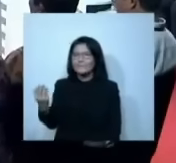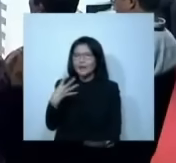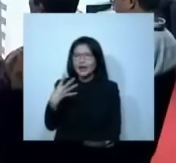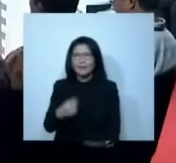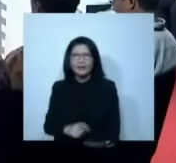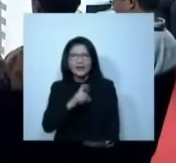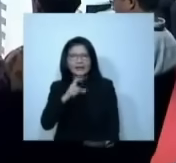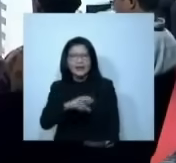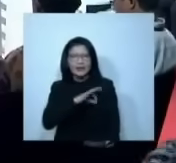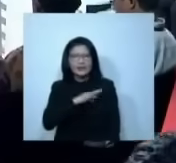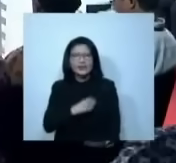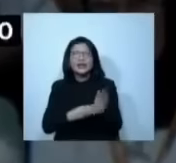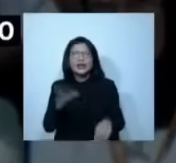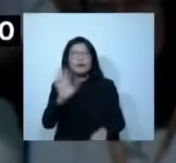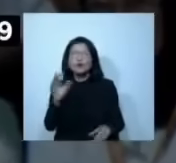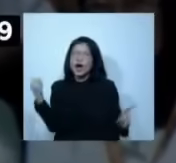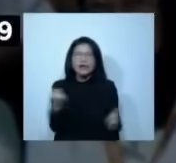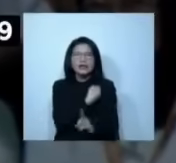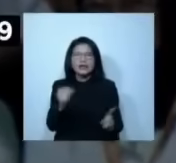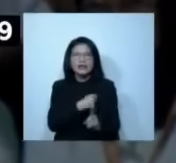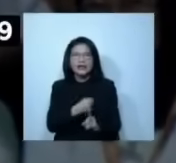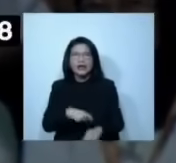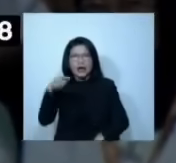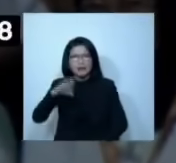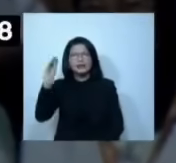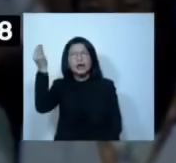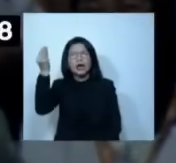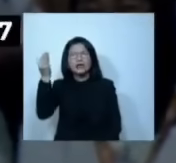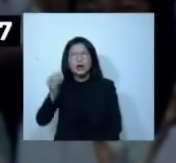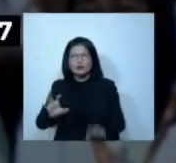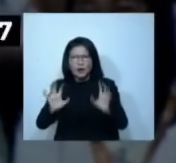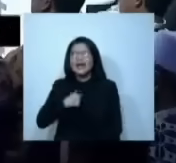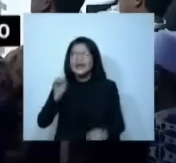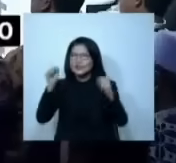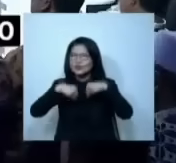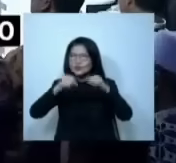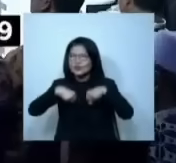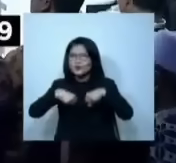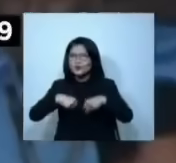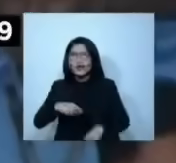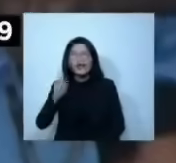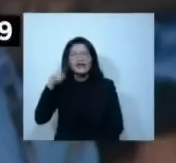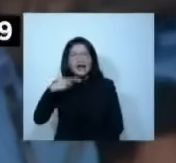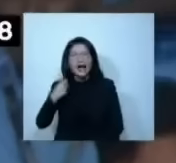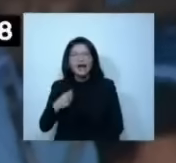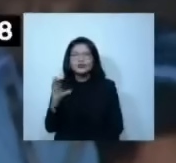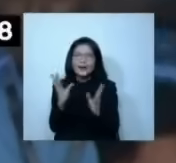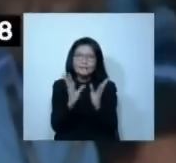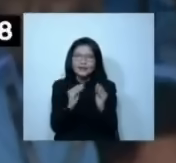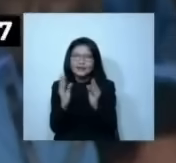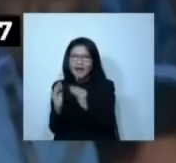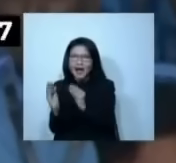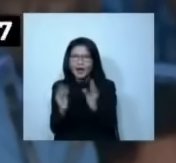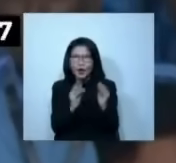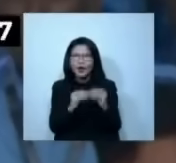menggide undecided voter swing voters Nah ini kan kita juga masih Eh Apa ya Eh untuk memahami lebih lebih paham